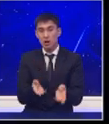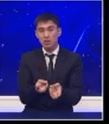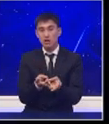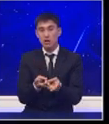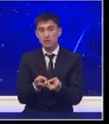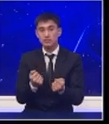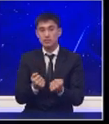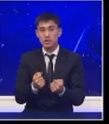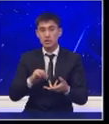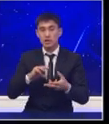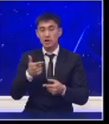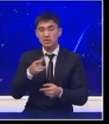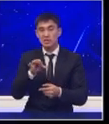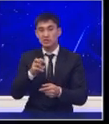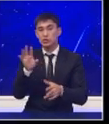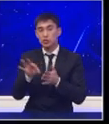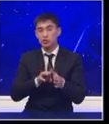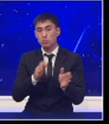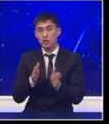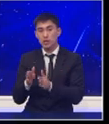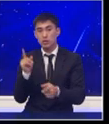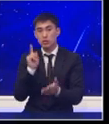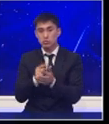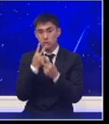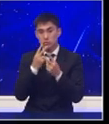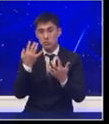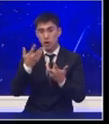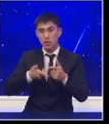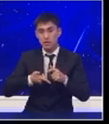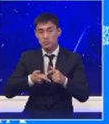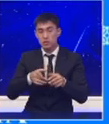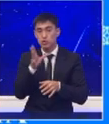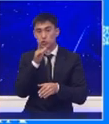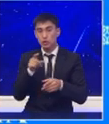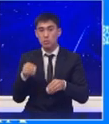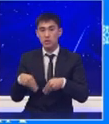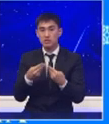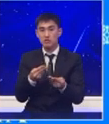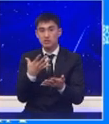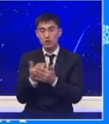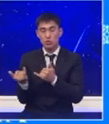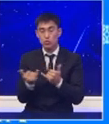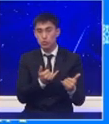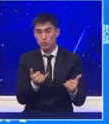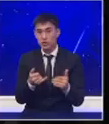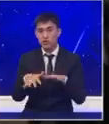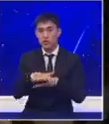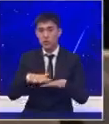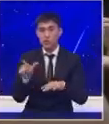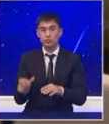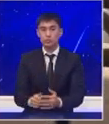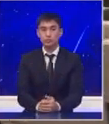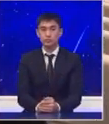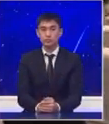Акционерное общество «Газтрансаймак» в срочном порядке должен пересмотреть механизм и сроки предоставления своих услуг населению.